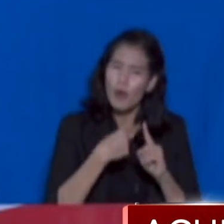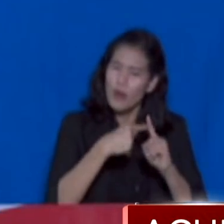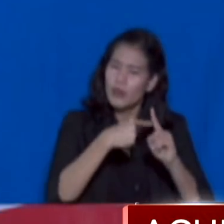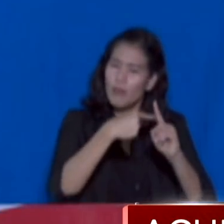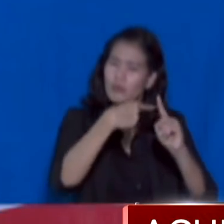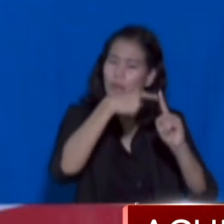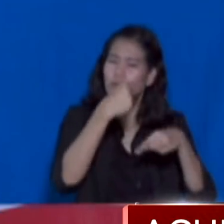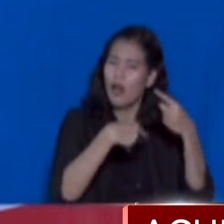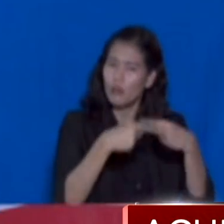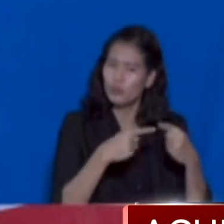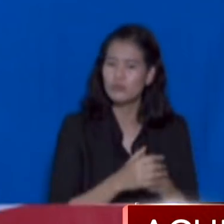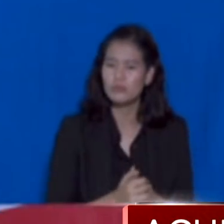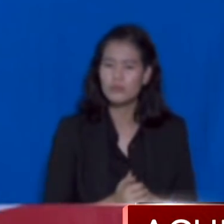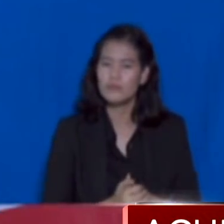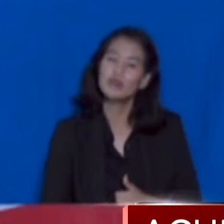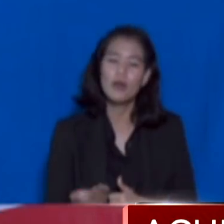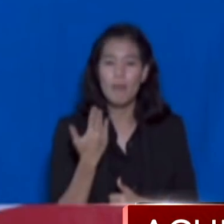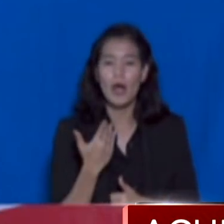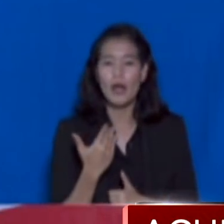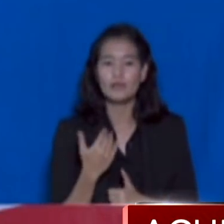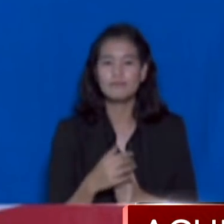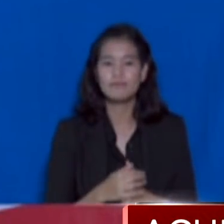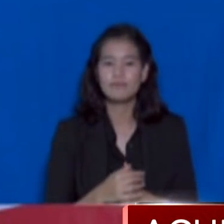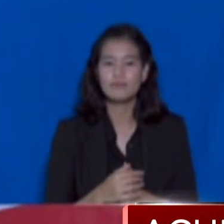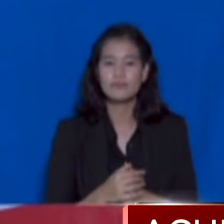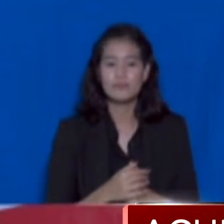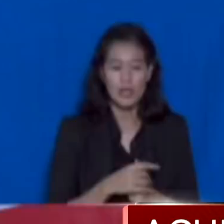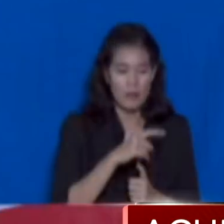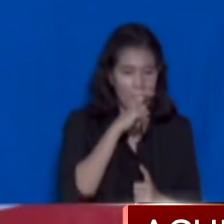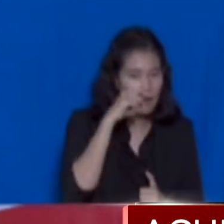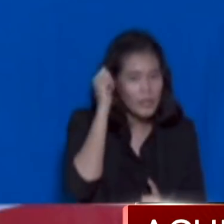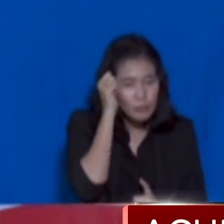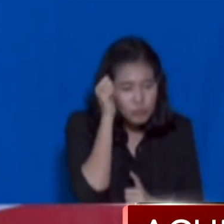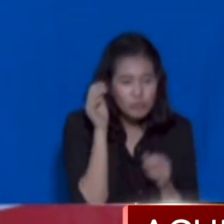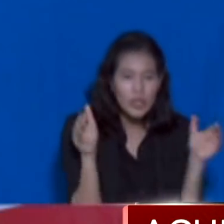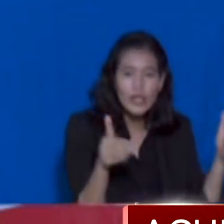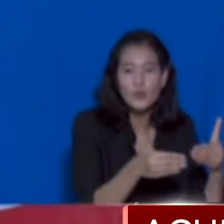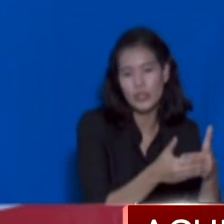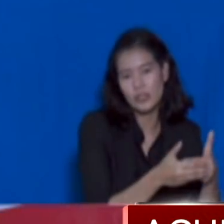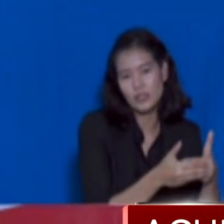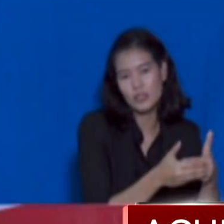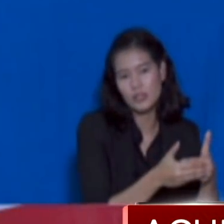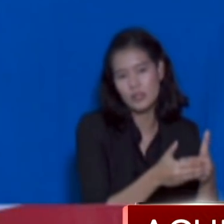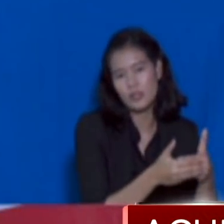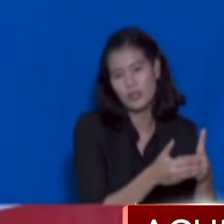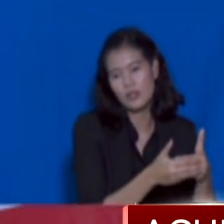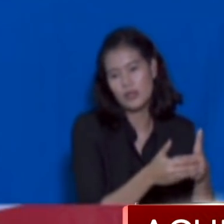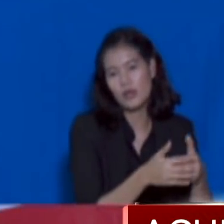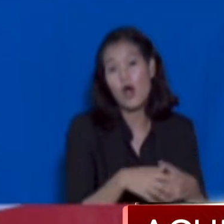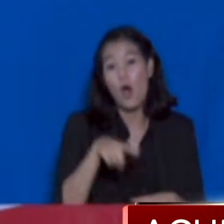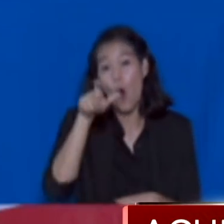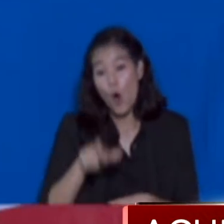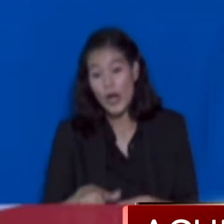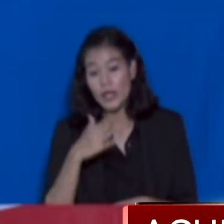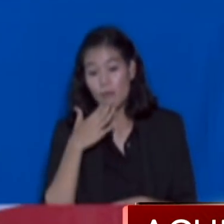bertambah panjang Mari kita lindungi orang tua ora kita lindungi orang dengan